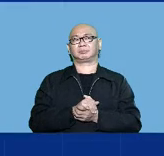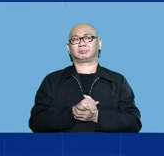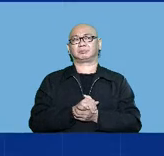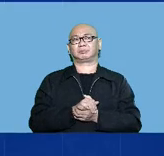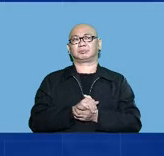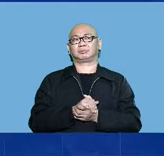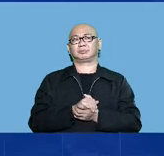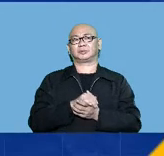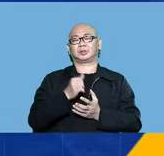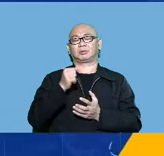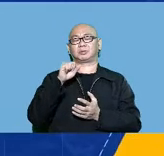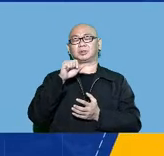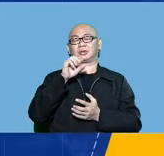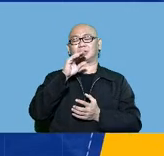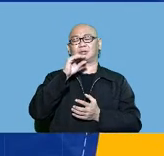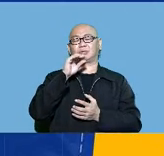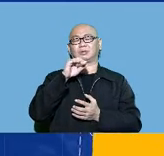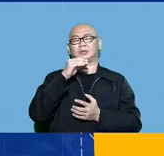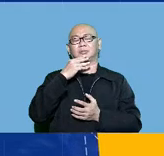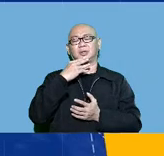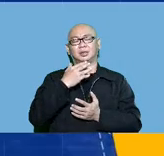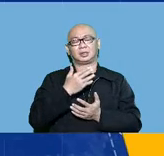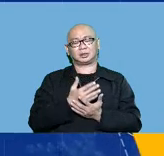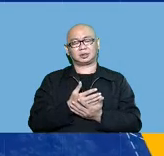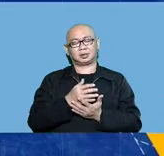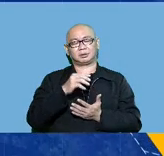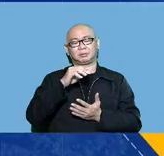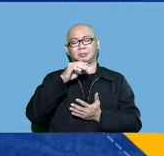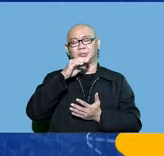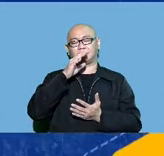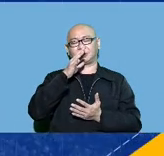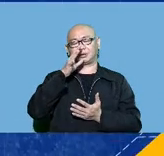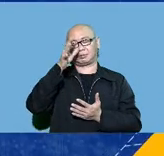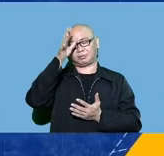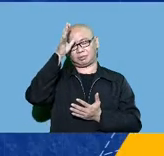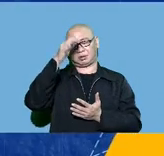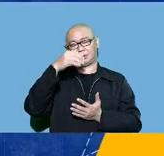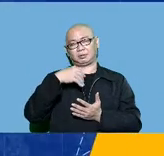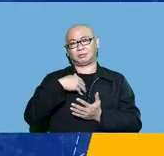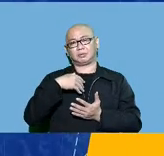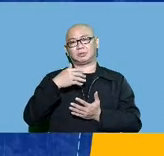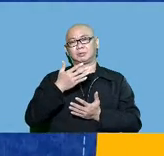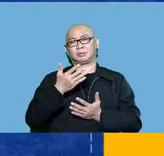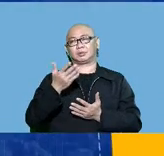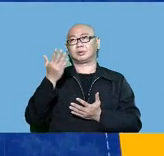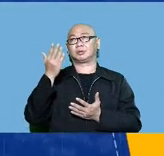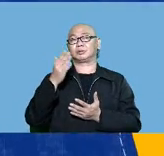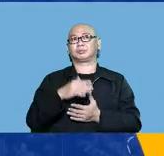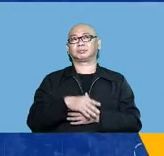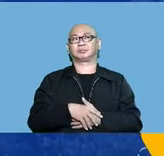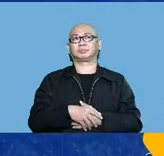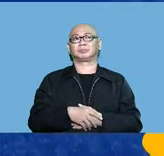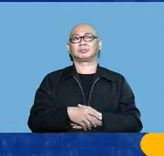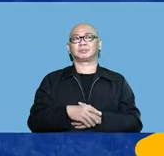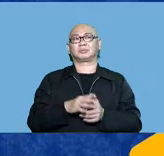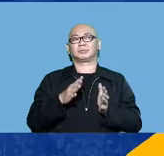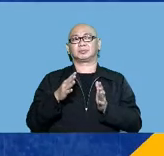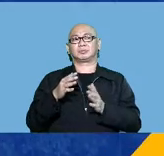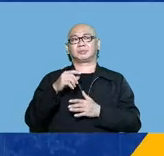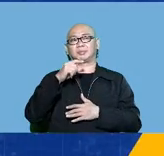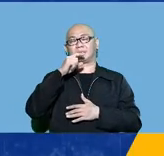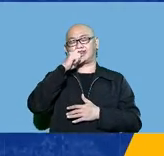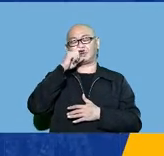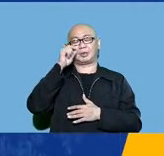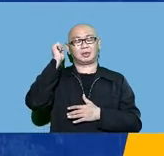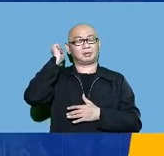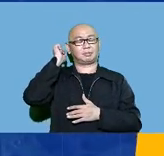tidak bisa berkata-kata saya. Terima kasih Bapak dan Ibu, semoga engkau berdua di surga. Demikian pula Bapak